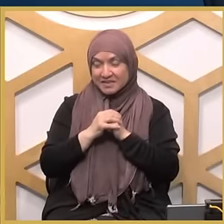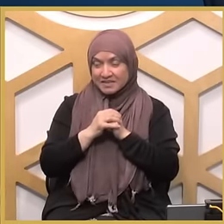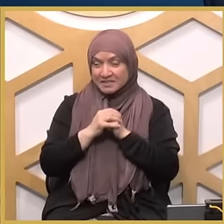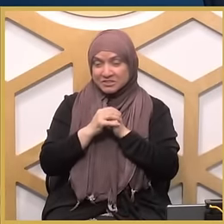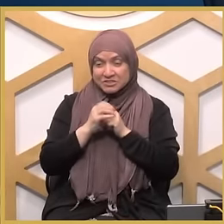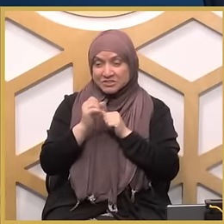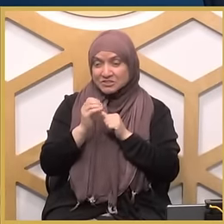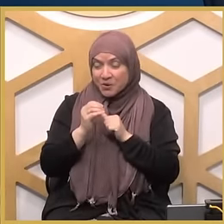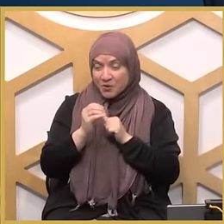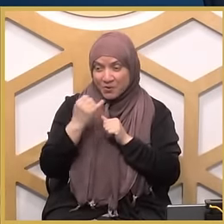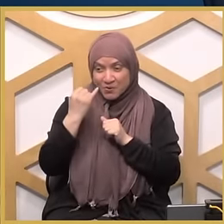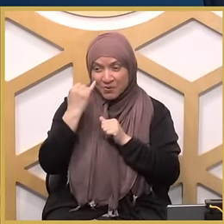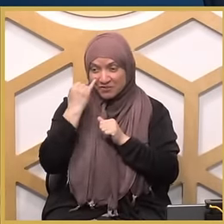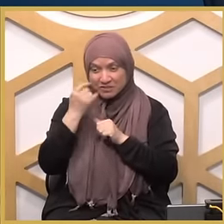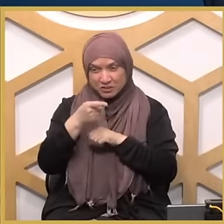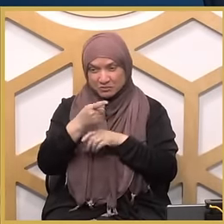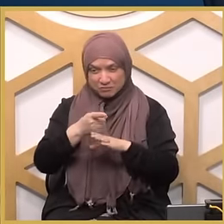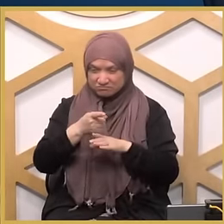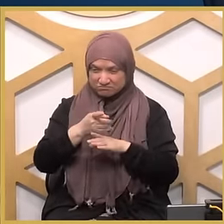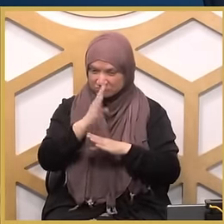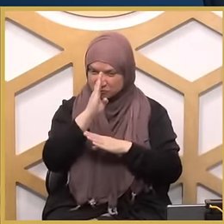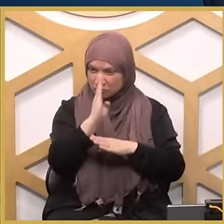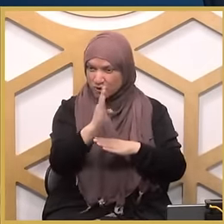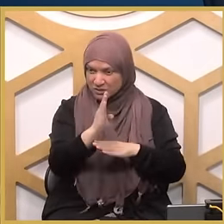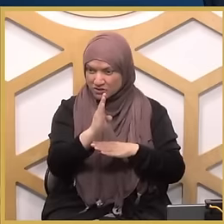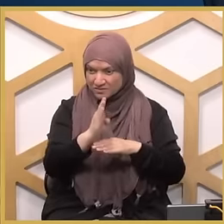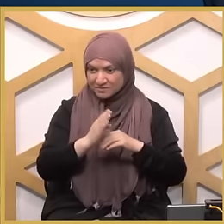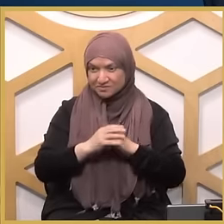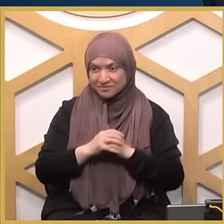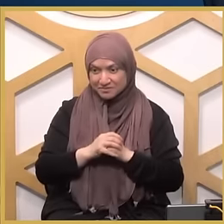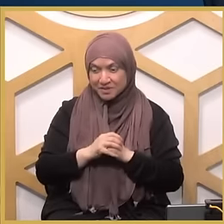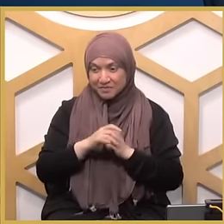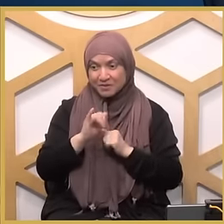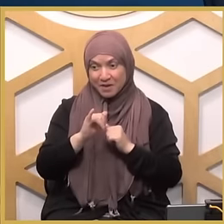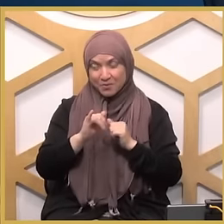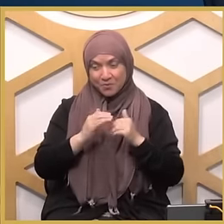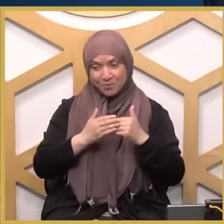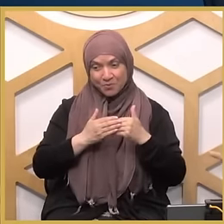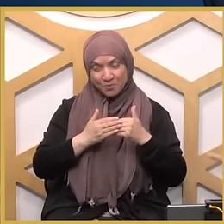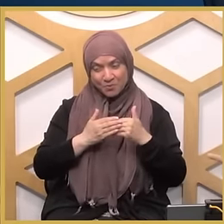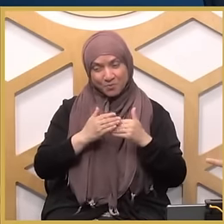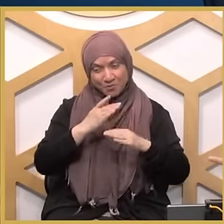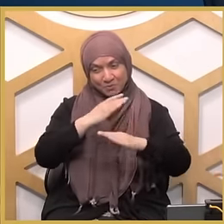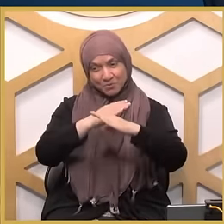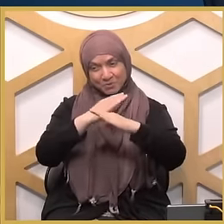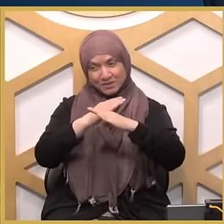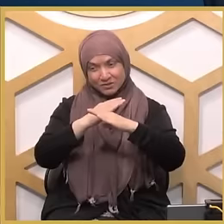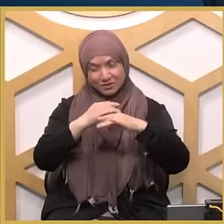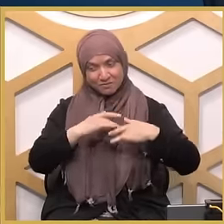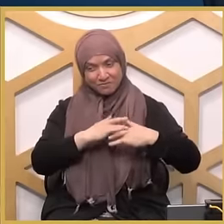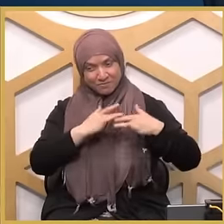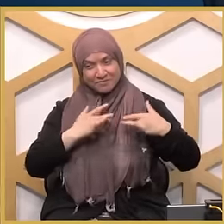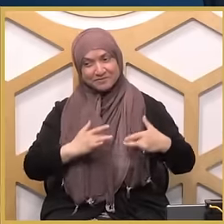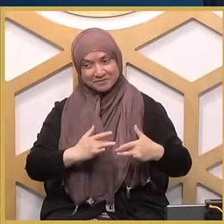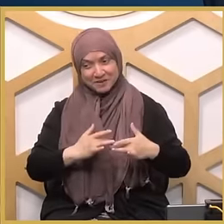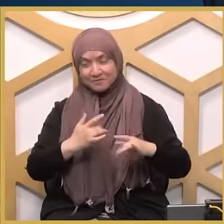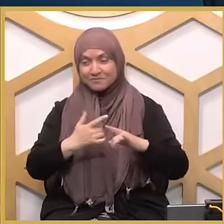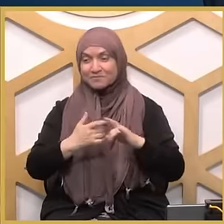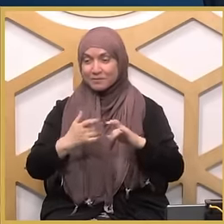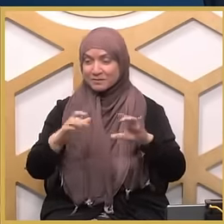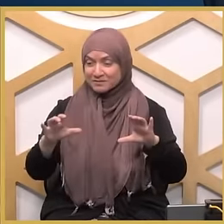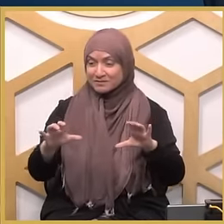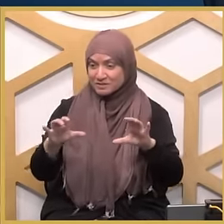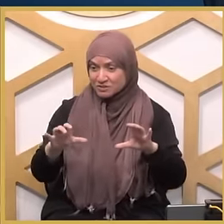if it strikes the heart and if it exists in the heart, it will prevent the heart from pursuing the path of sins. Why? Because إحسان is there,